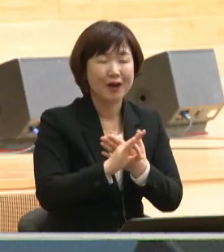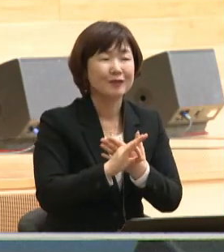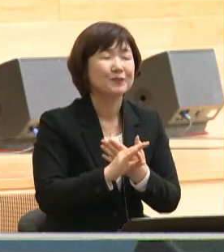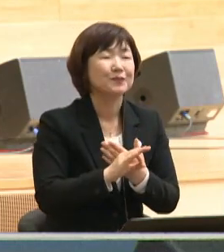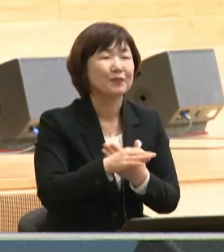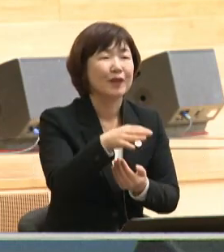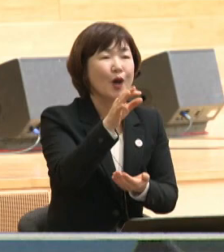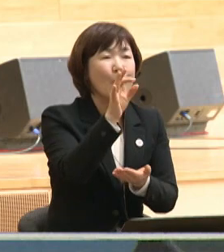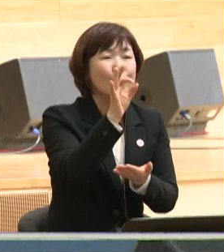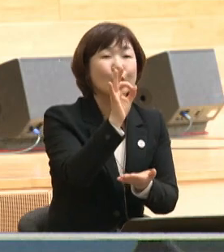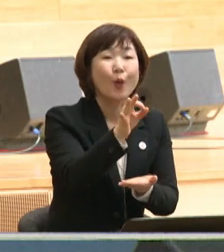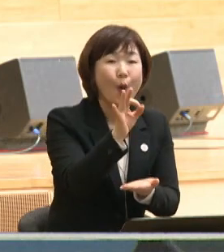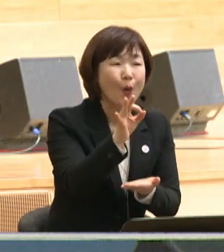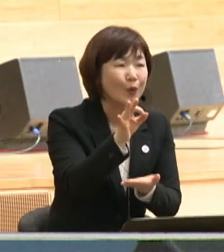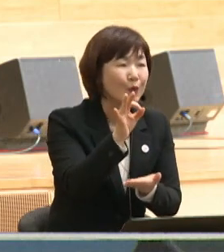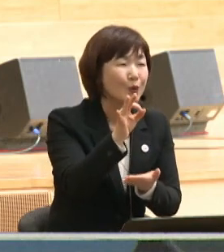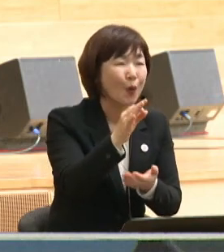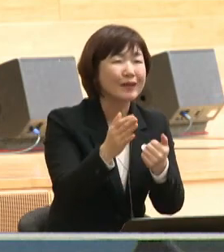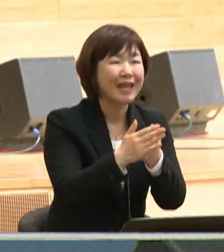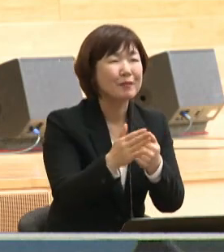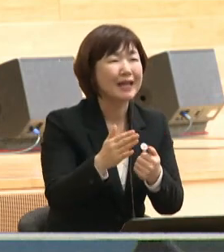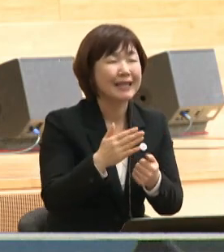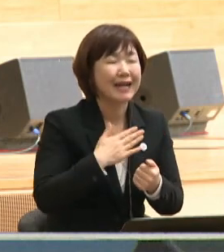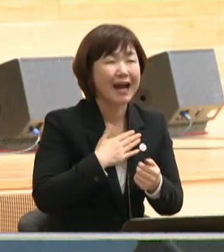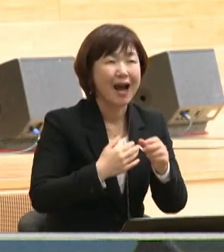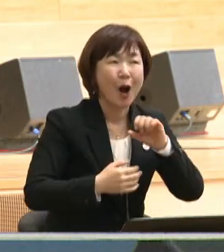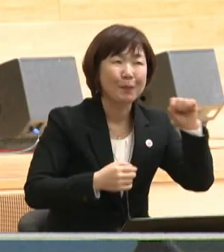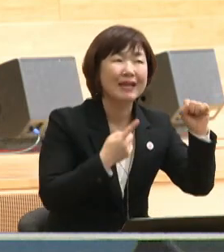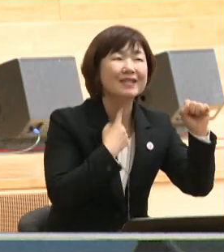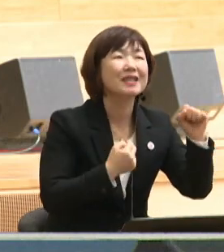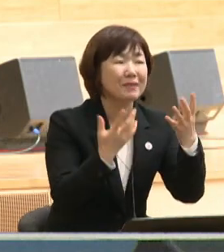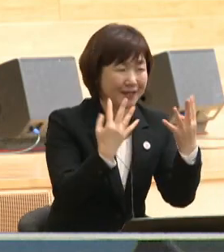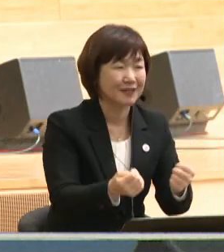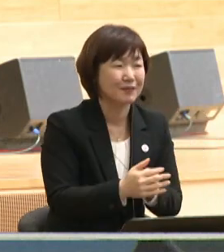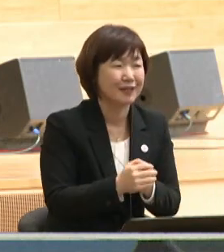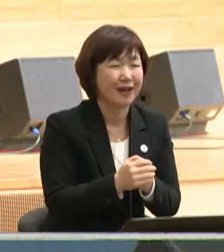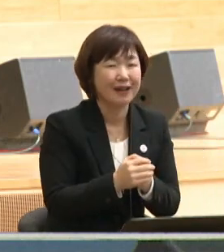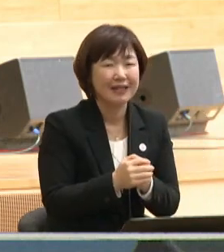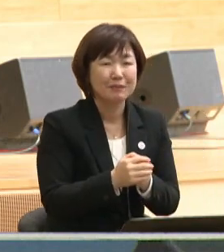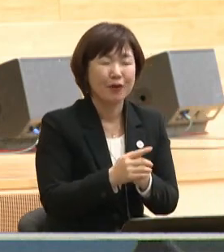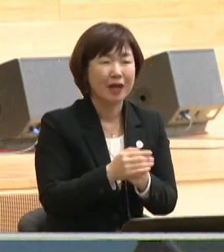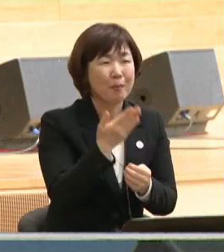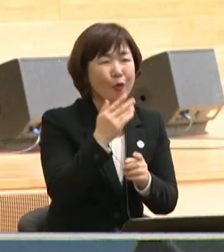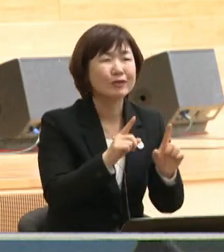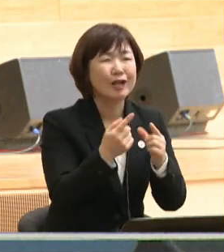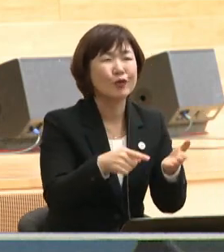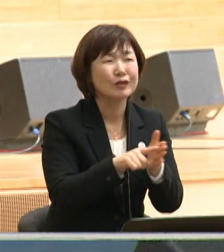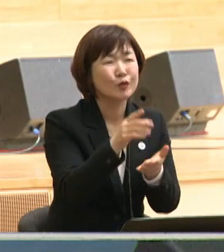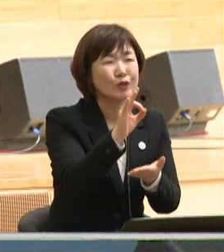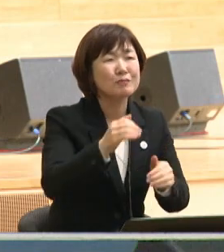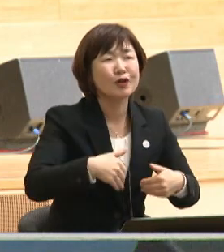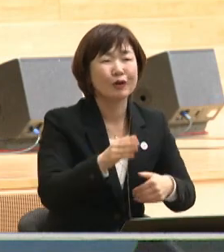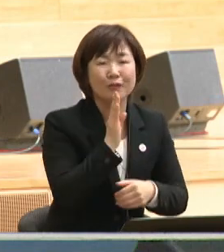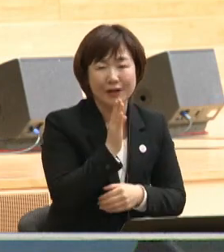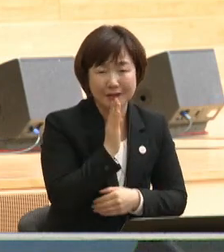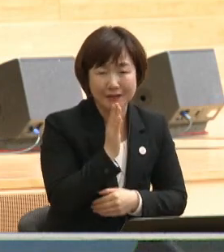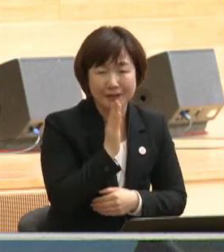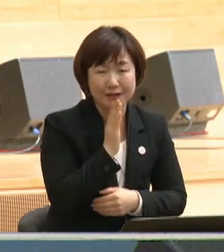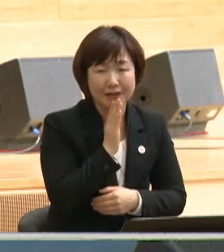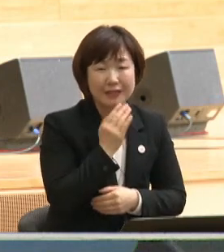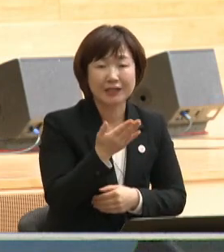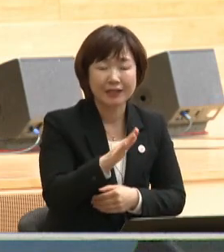돈이 참 제 발목을 많이 붙잡더라구요 어느 정도의 생계를 위해서는 돈이 필요하긴 하잖아요